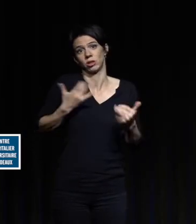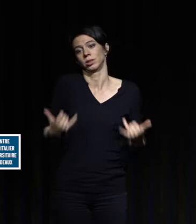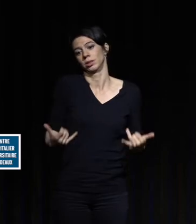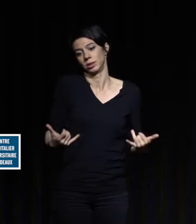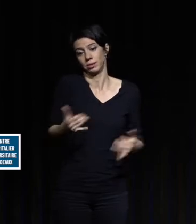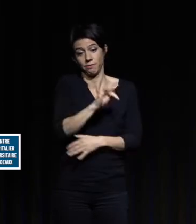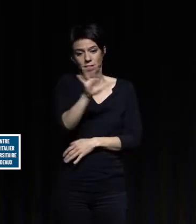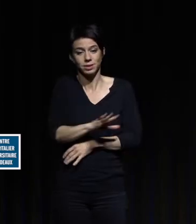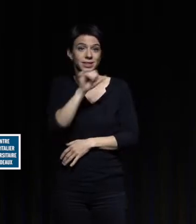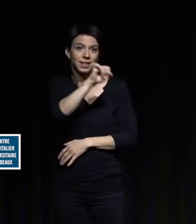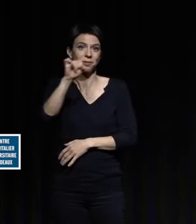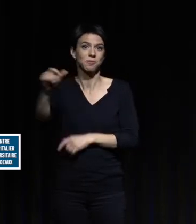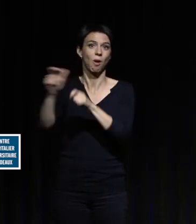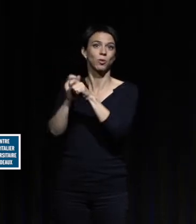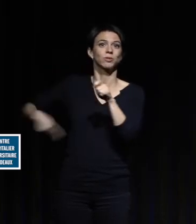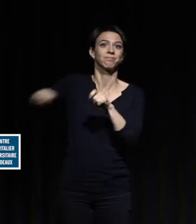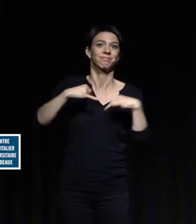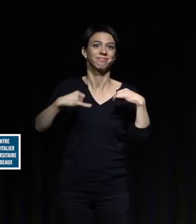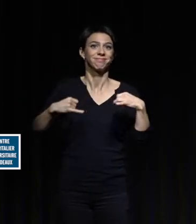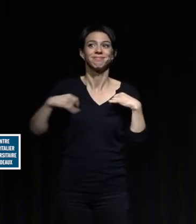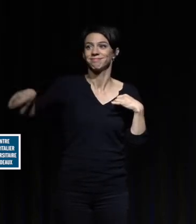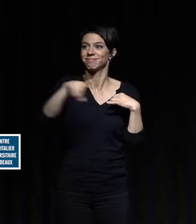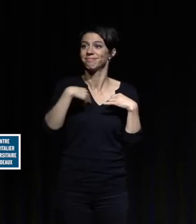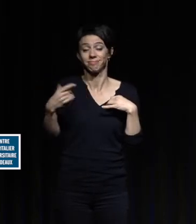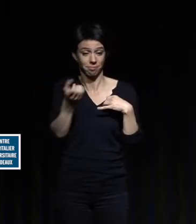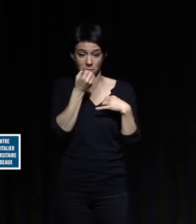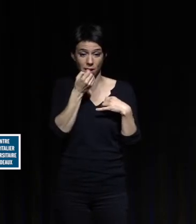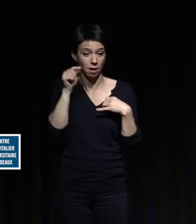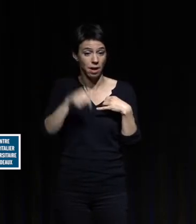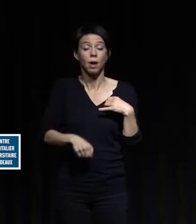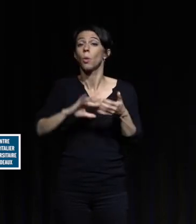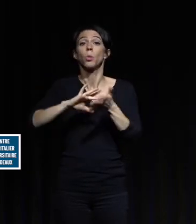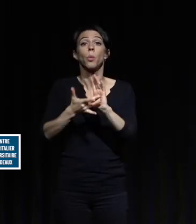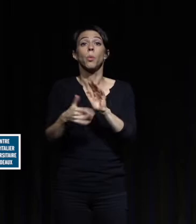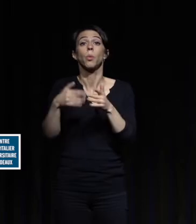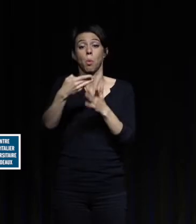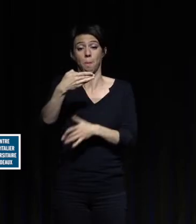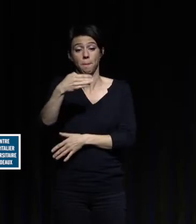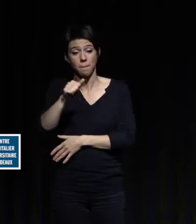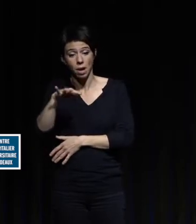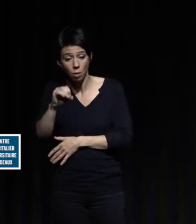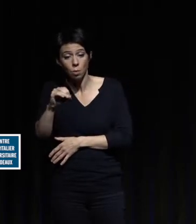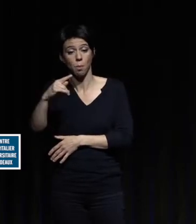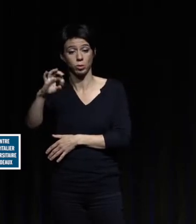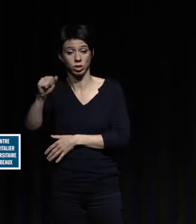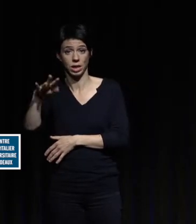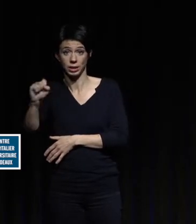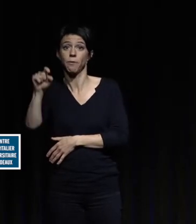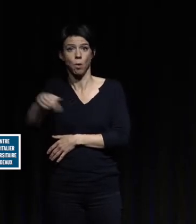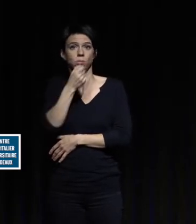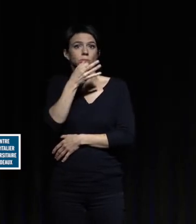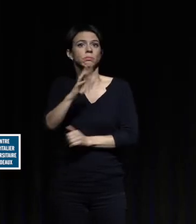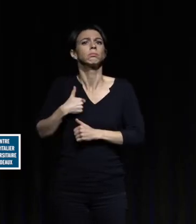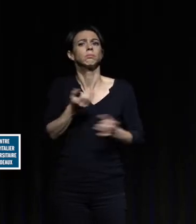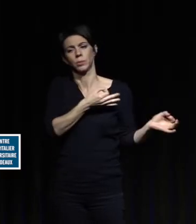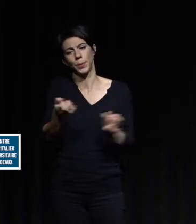obstacle à sa prise, qui doit être, elle, continue. Tous les macroprogestatifs, la plupart du temps, se mettent en continu. Il a